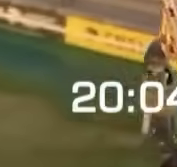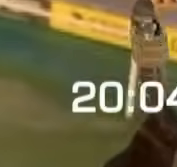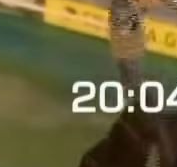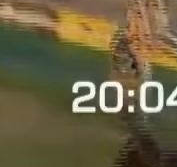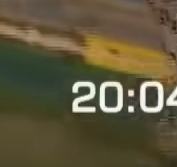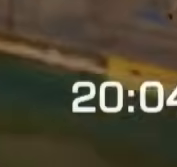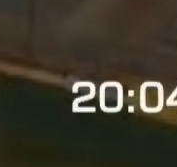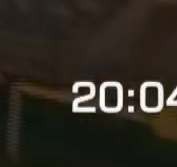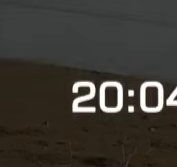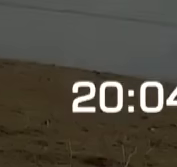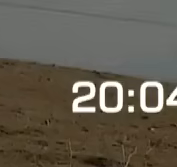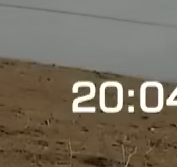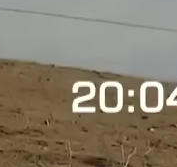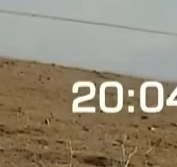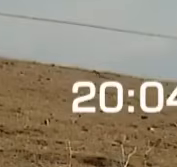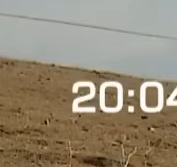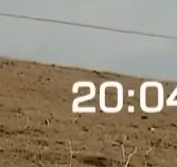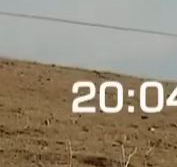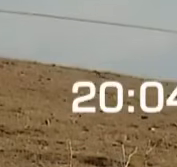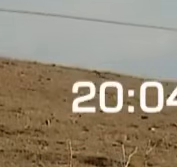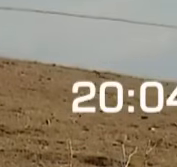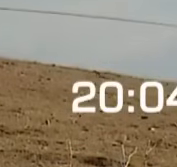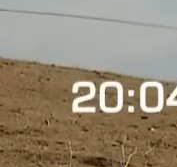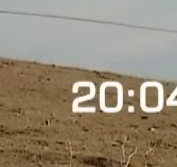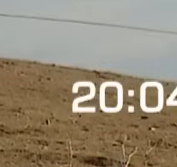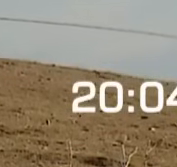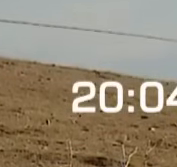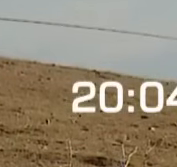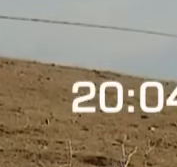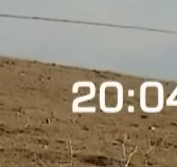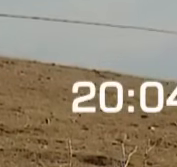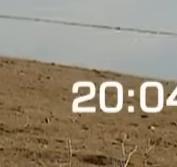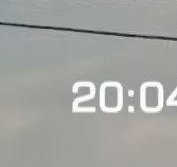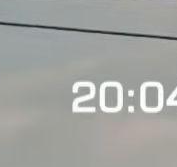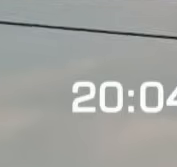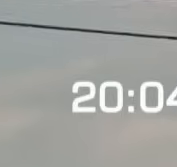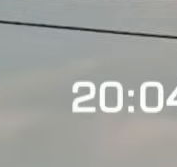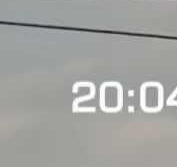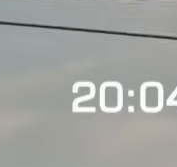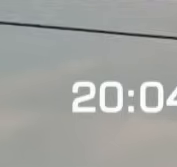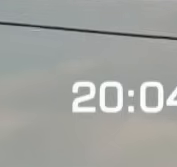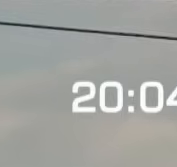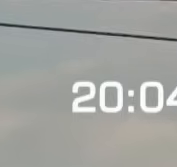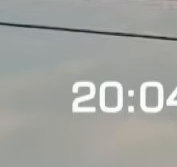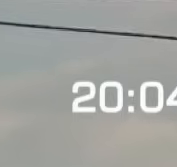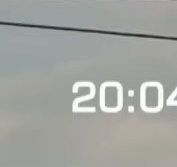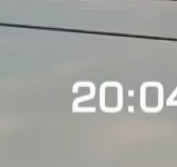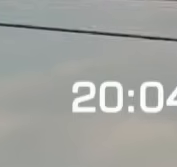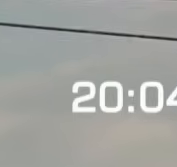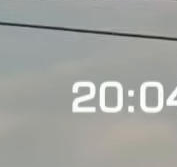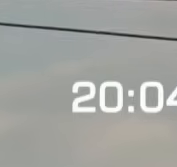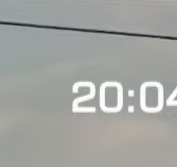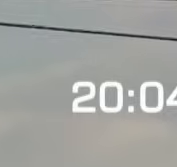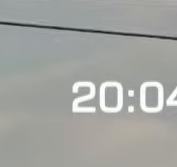პარკის მიმართულებით ასრულებდა. მომხდარს შინაგან საქმეთა სამინისტრო და სამოქალაქო ავიაციის სააგენტო იძიებენ.